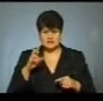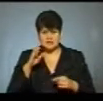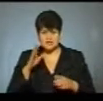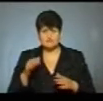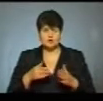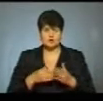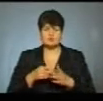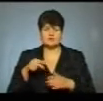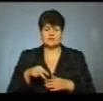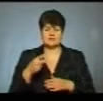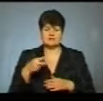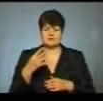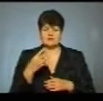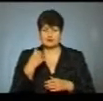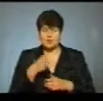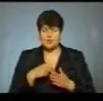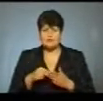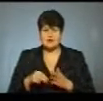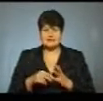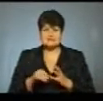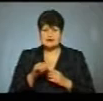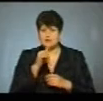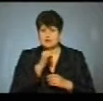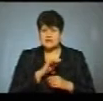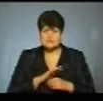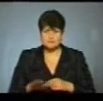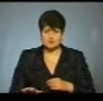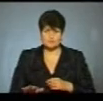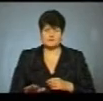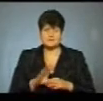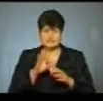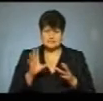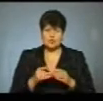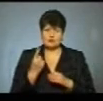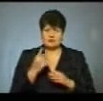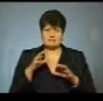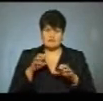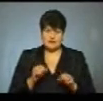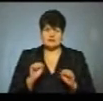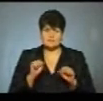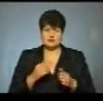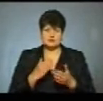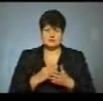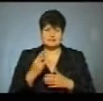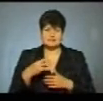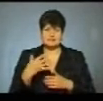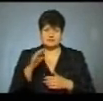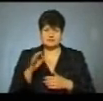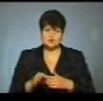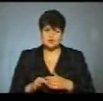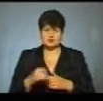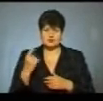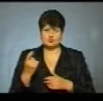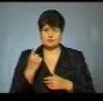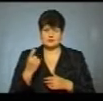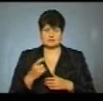до 2024 року купувати землю не можуть. Загалом один власник може мати 35% господарських